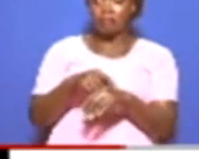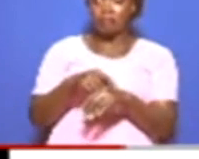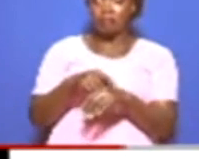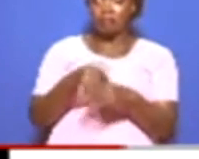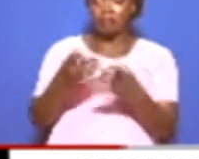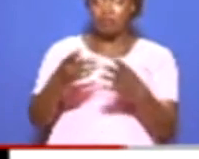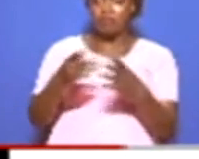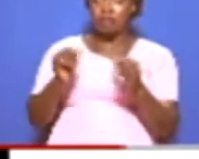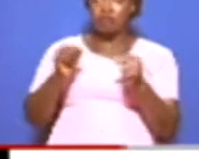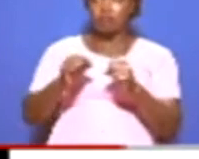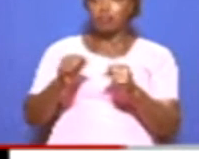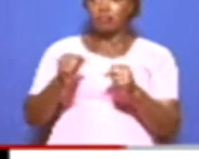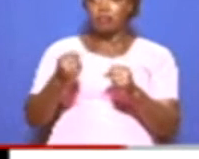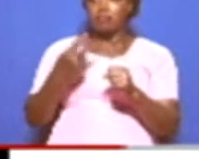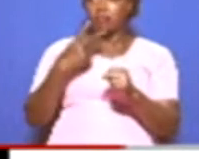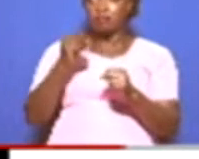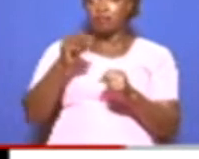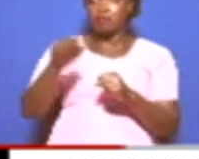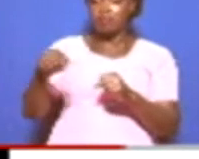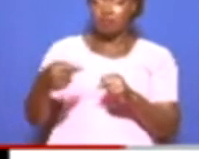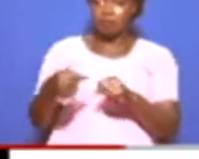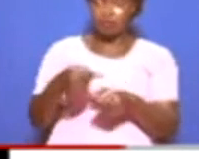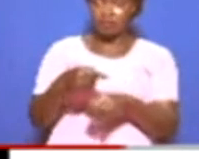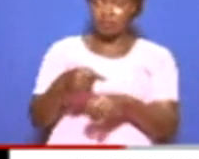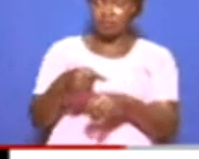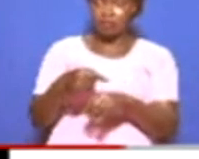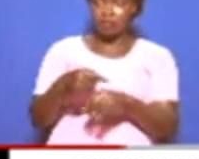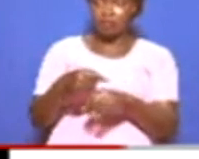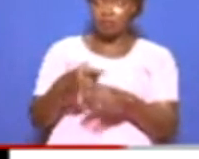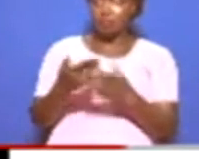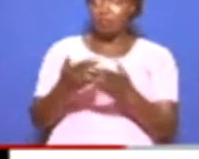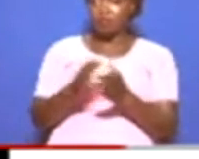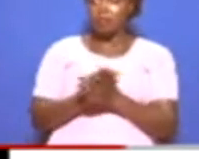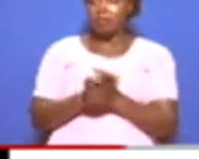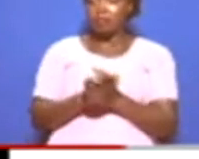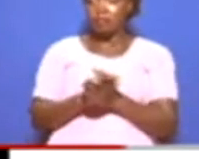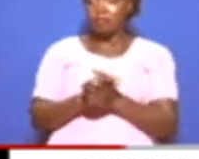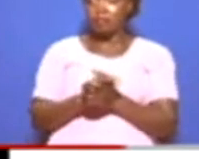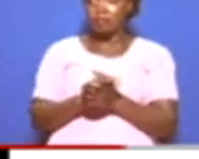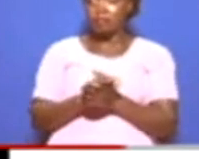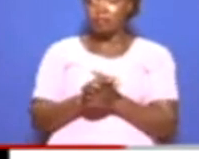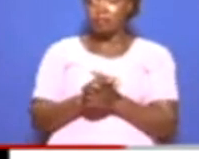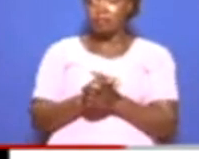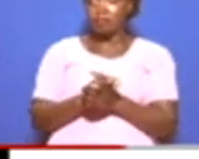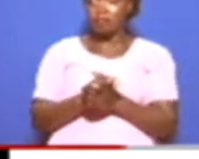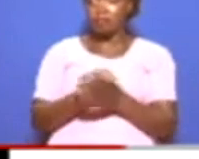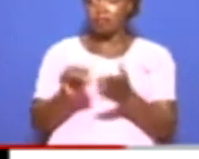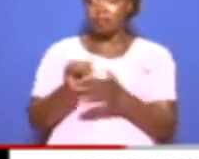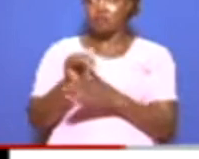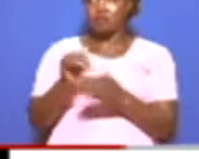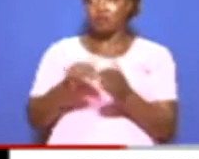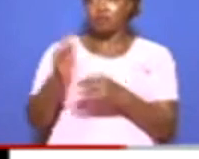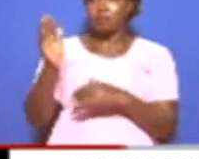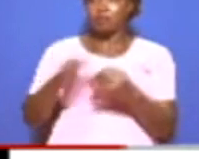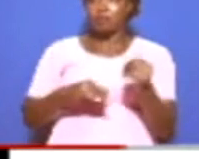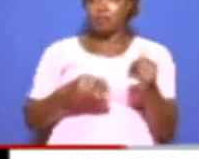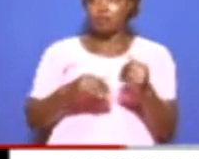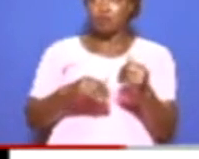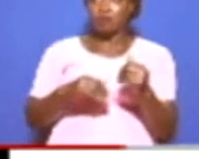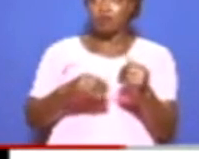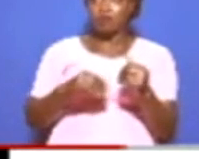inakubaliana 200 hours minimum. Na nilikuwa nimehitimu kurusha ndege ya zaidi ya engine